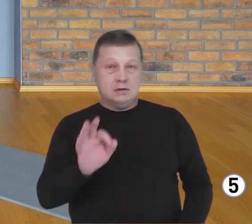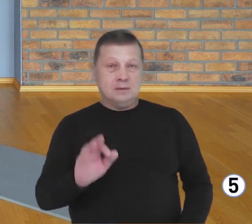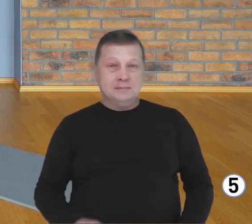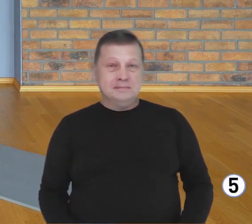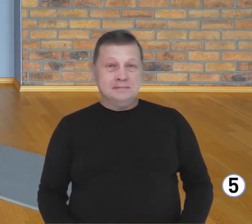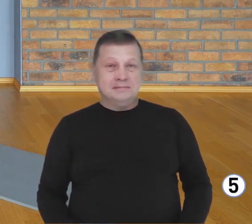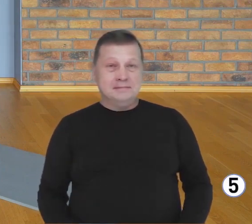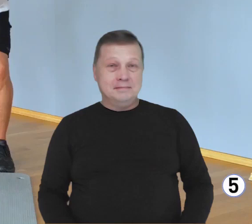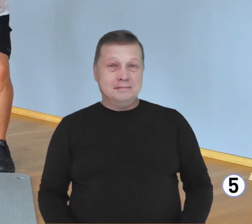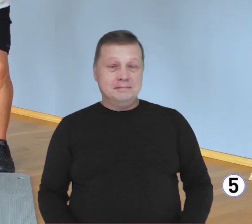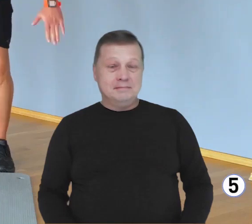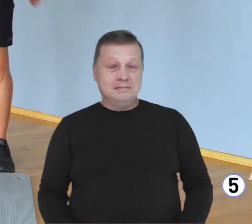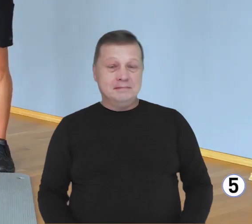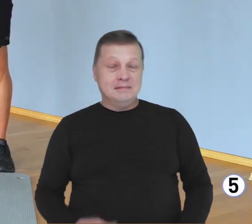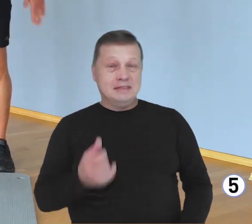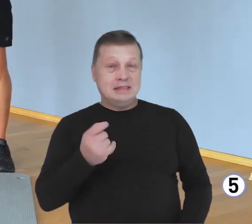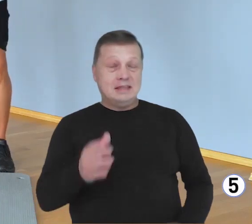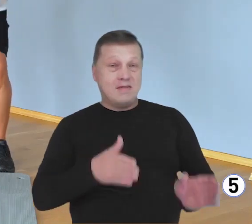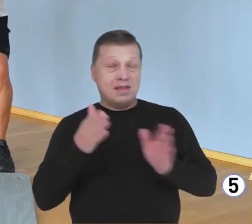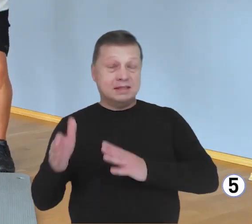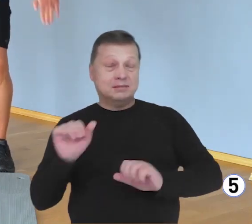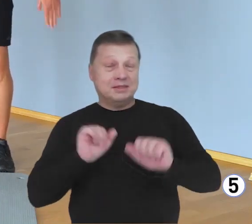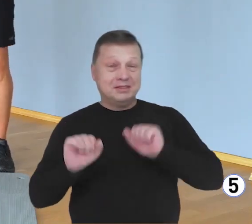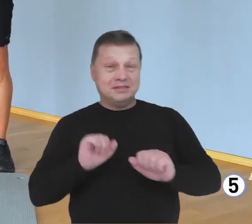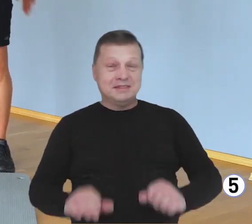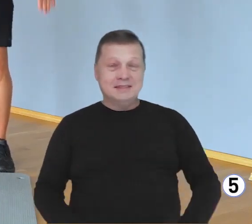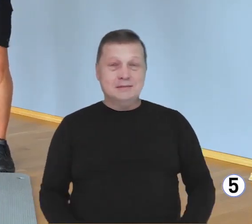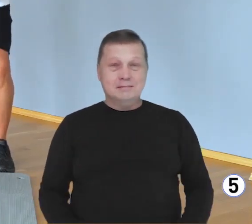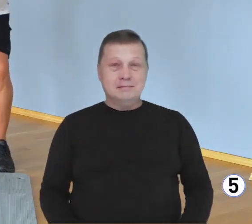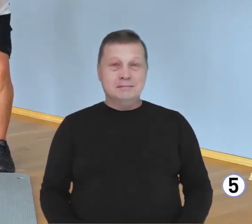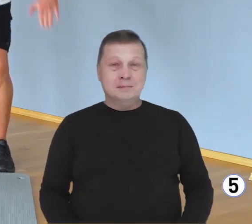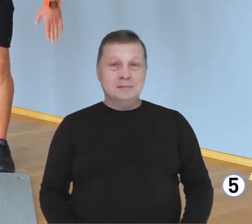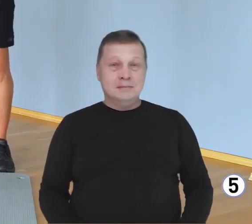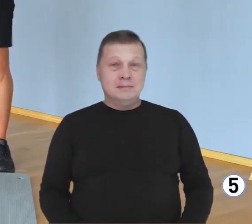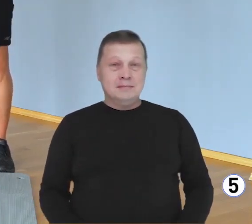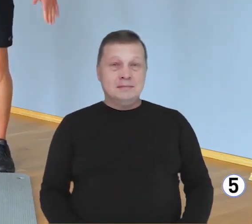Dobrze. Za chwileczkę przejdziemy do następnego ćwiczenia.